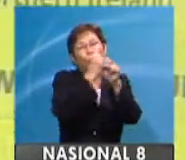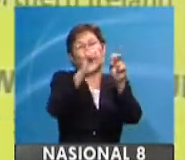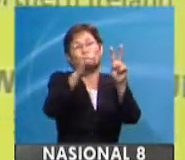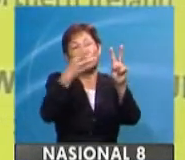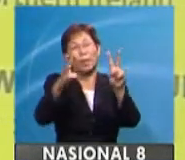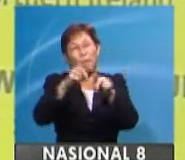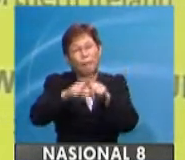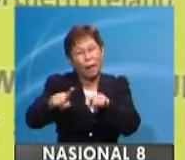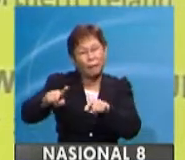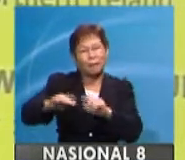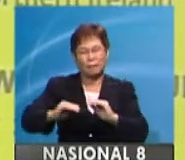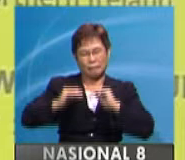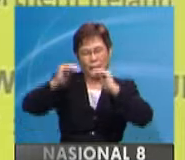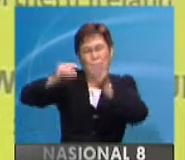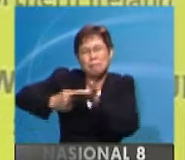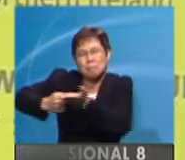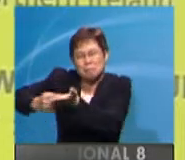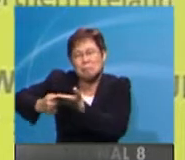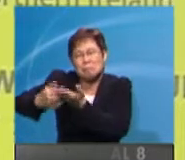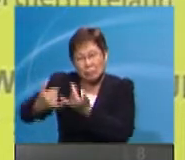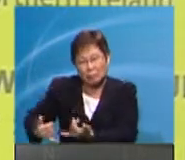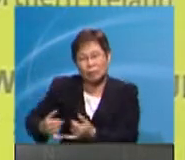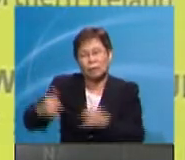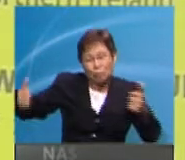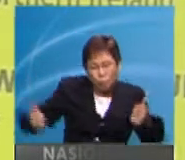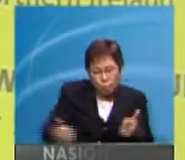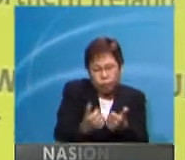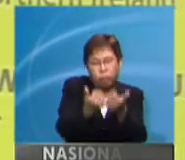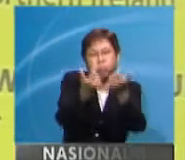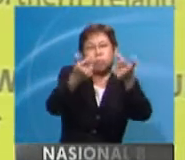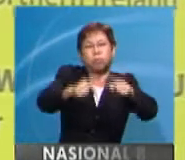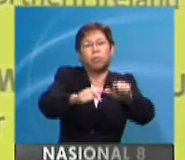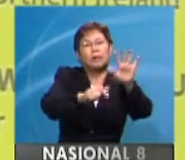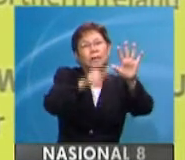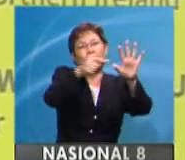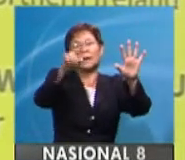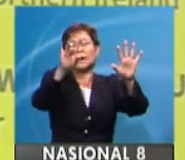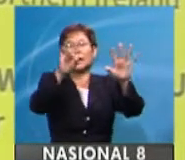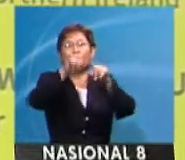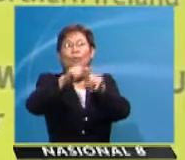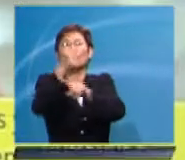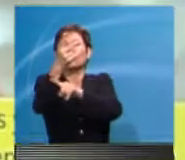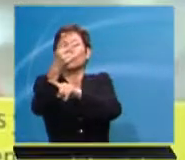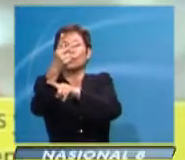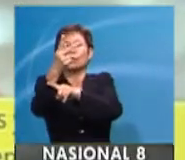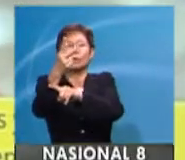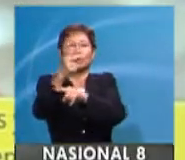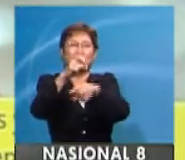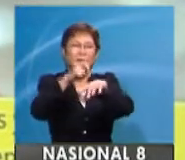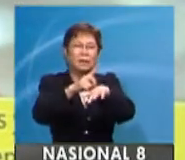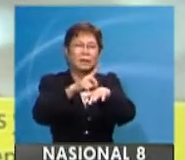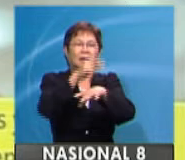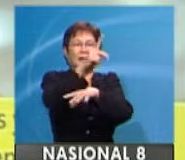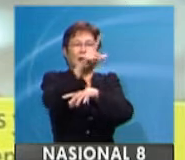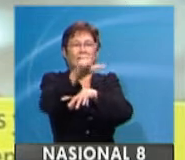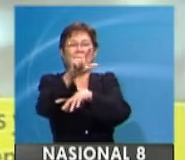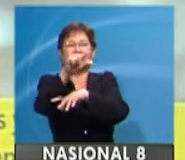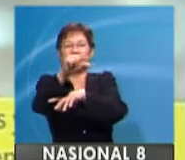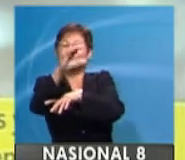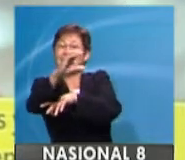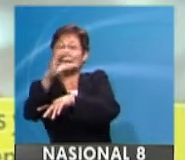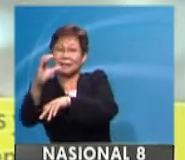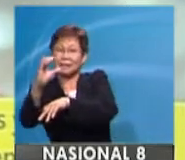namun masih di peringkat perbincangan Kejahatan akan berlangsung dari lima hingga delapan Februari di glc di